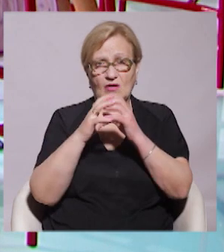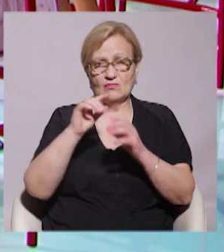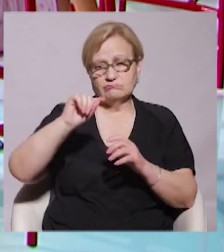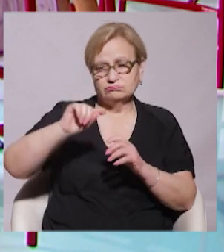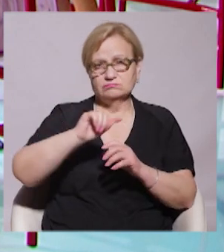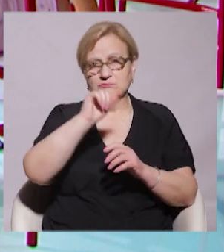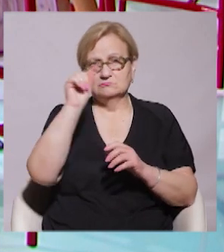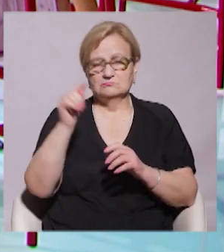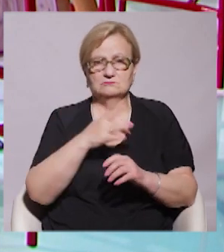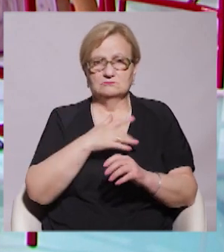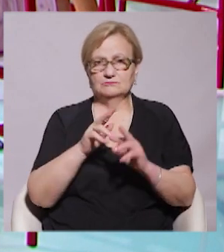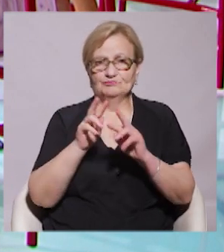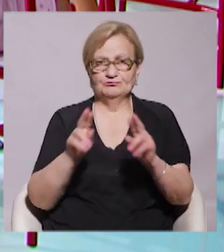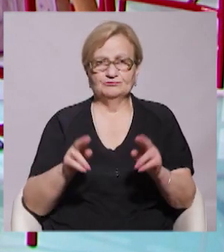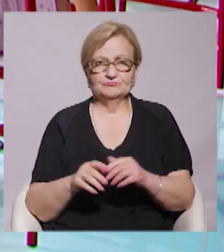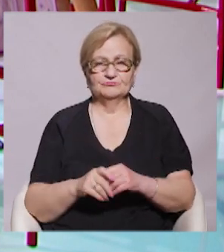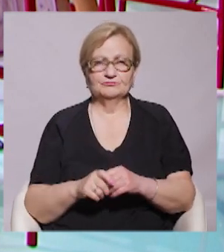როგორც 2-იანს.